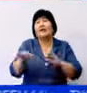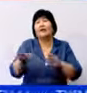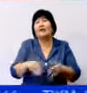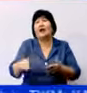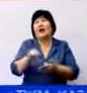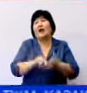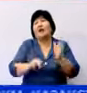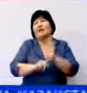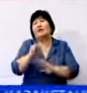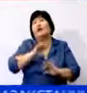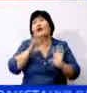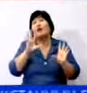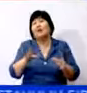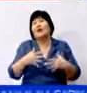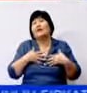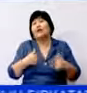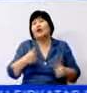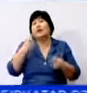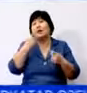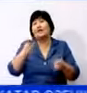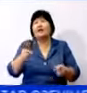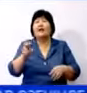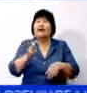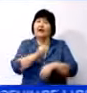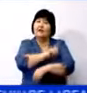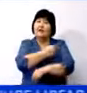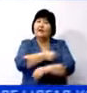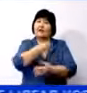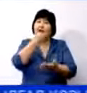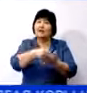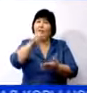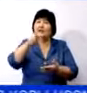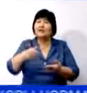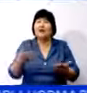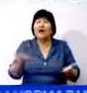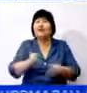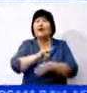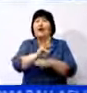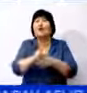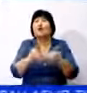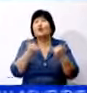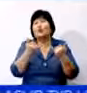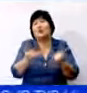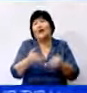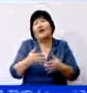қайта қосылды. Қысқасы, саулық жарысы болған ақ халатты абзал жандарға қандай құрмет көрсетілсе де